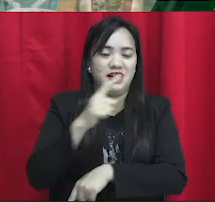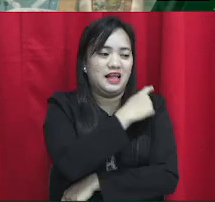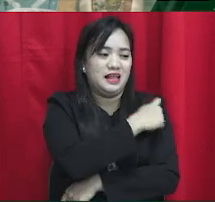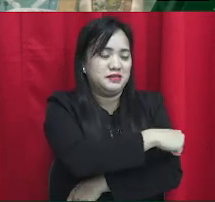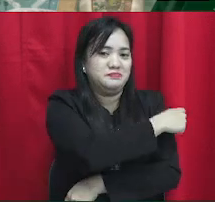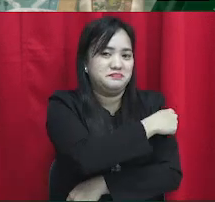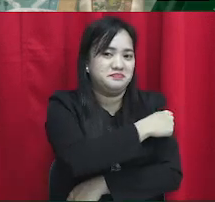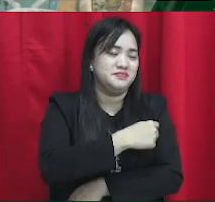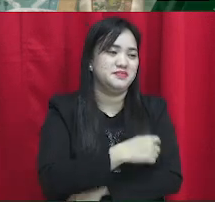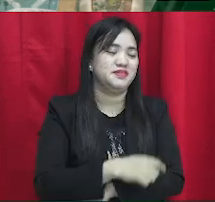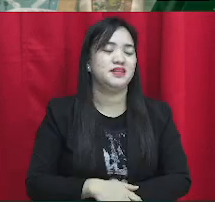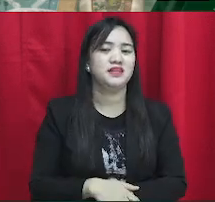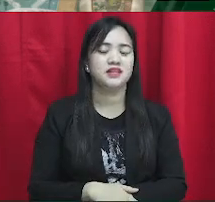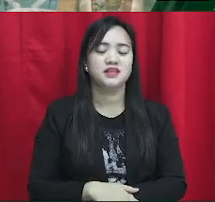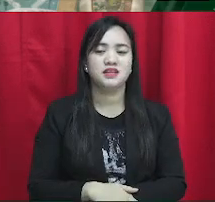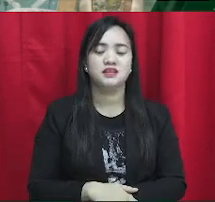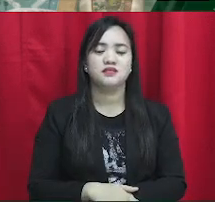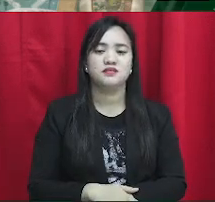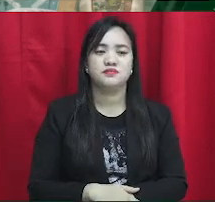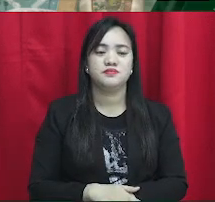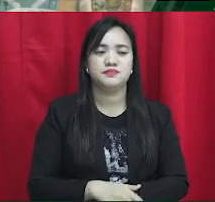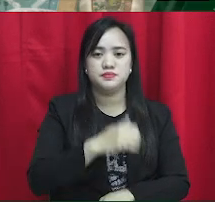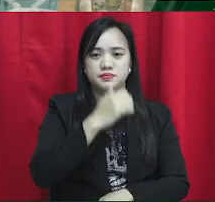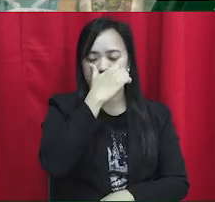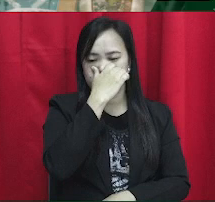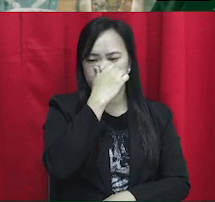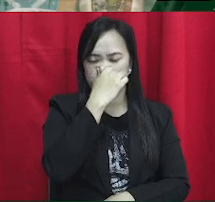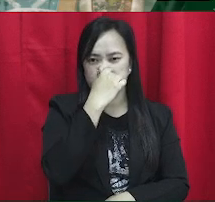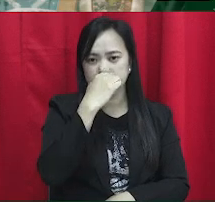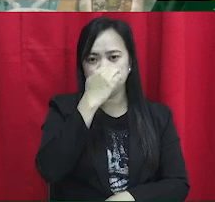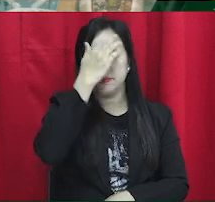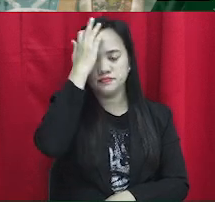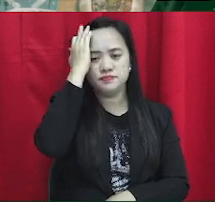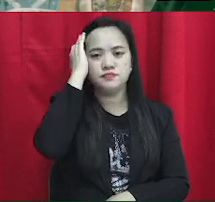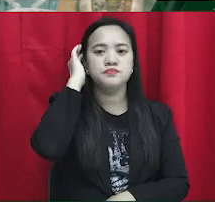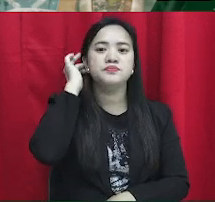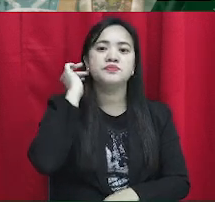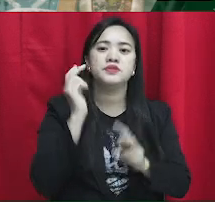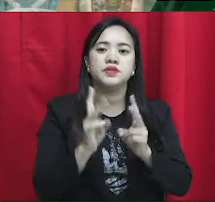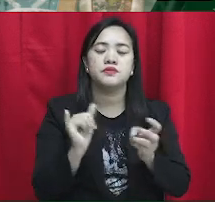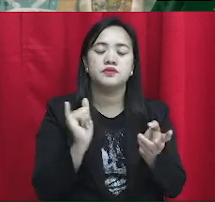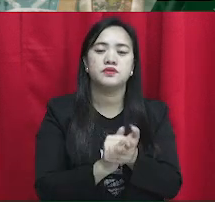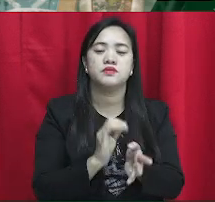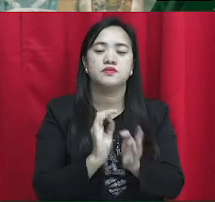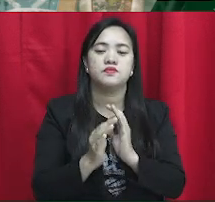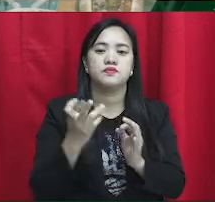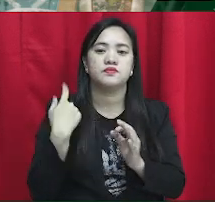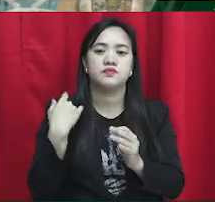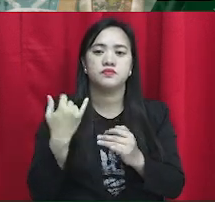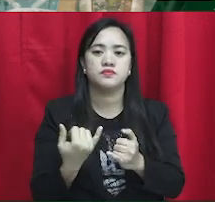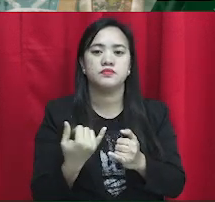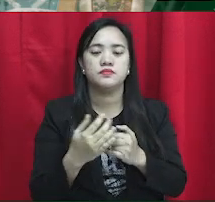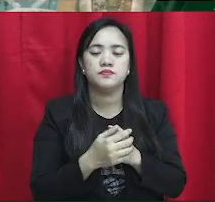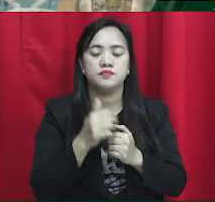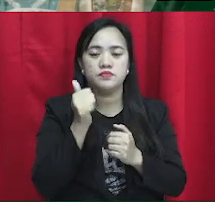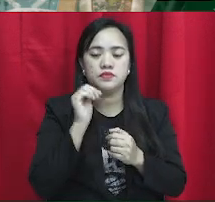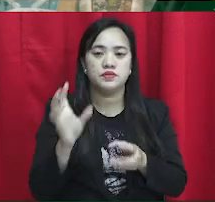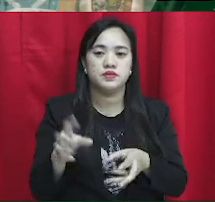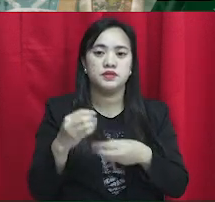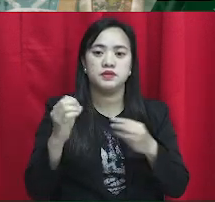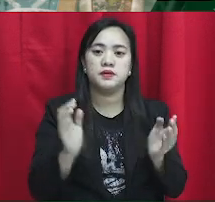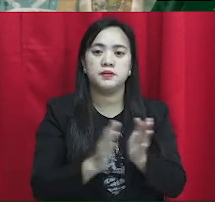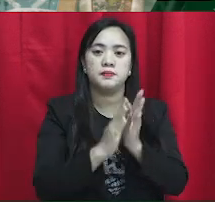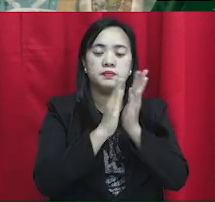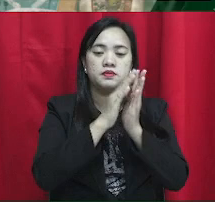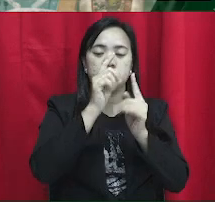Kaya, pag mawawala ka pa rin sa Panginoon, imbis na ma-enjoy mo yung blessing na itinataas mo, pinapapurihan mo ang Panginoon on the